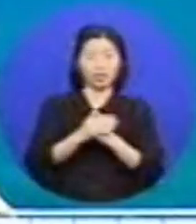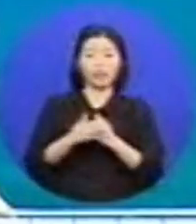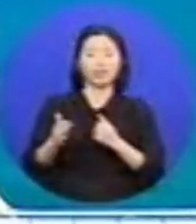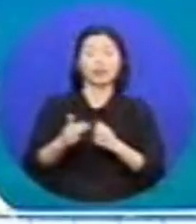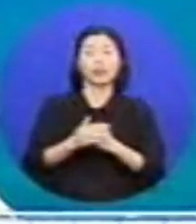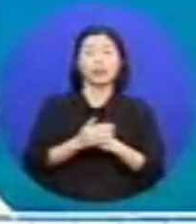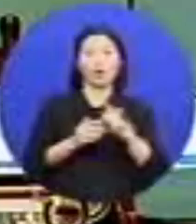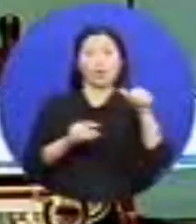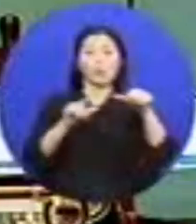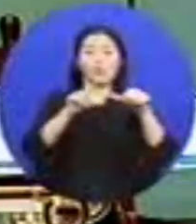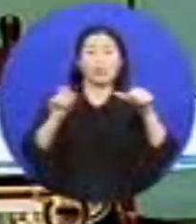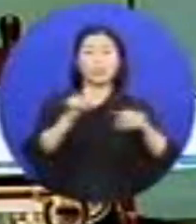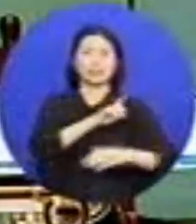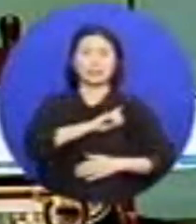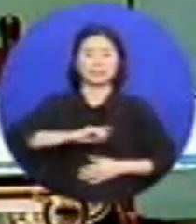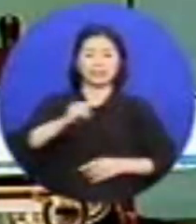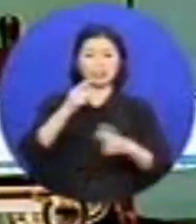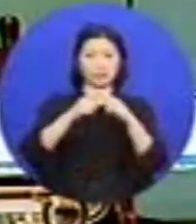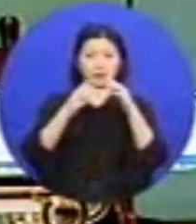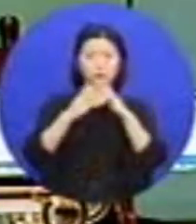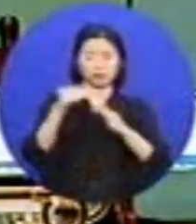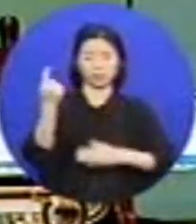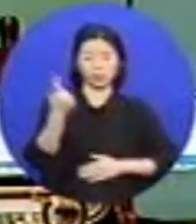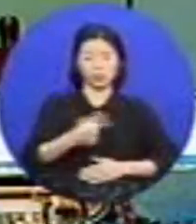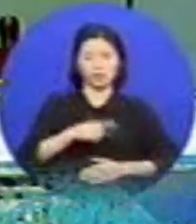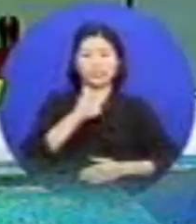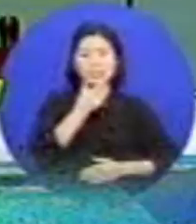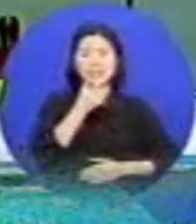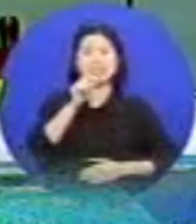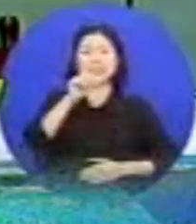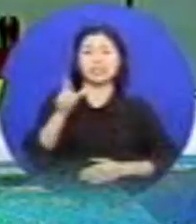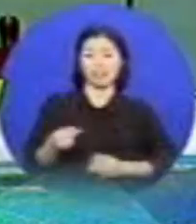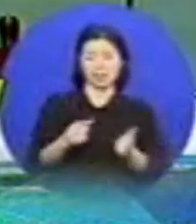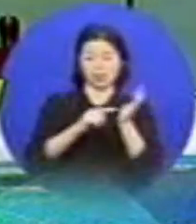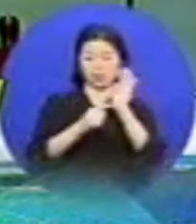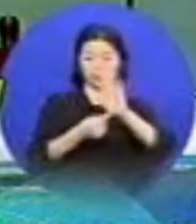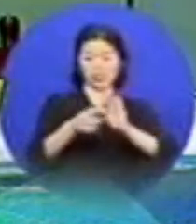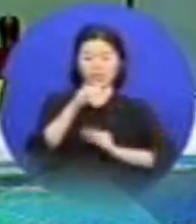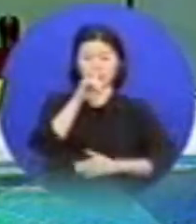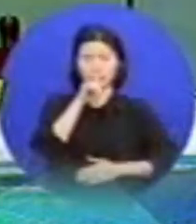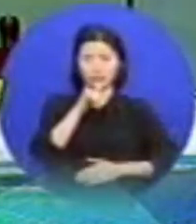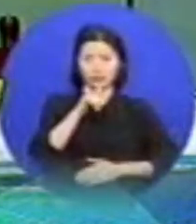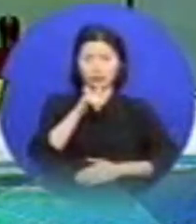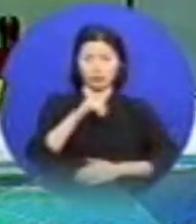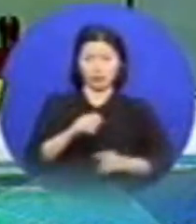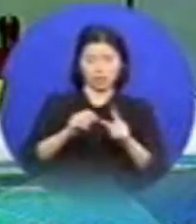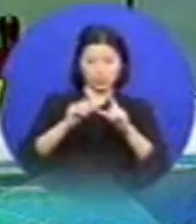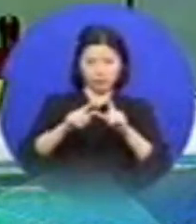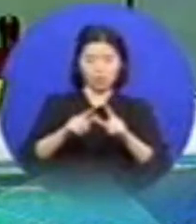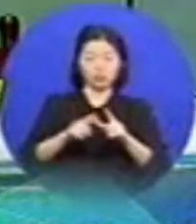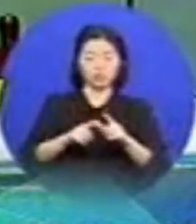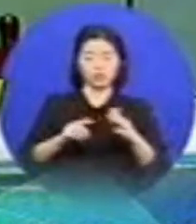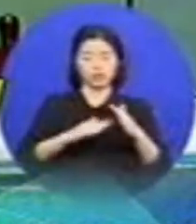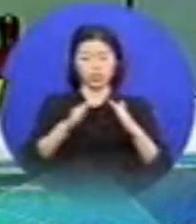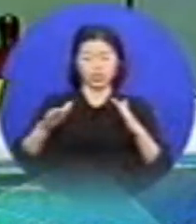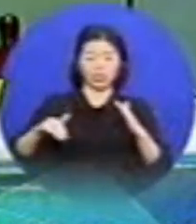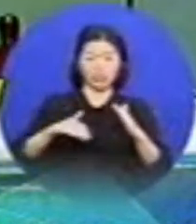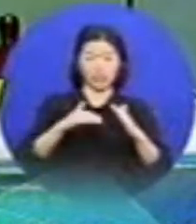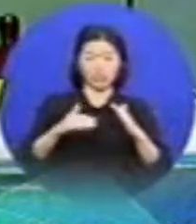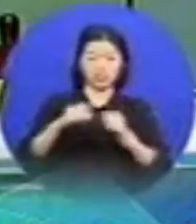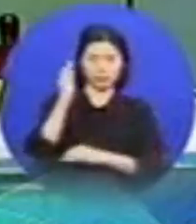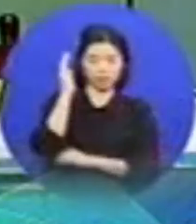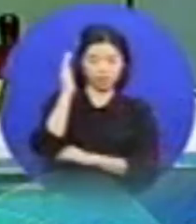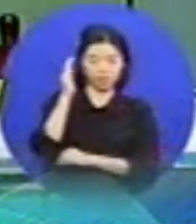제일 싫은 달, 그런 반응을 보이더랍니다. 주로 가정을 주제로 해서 예배를